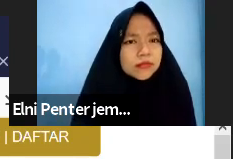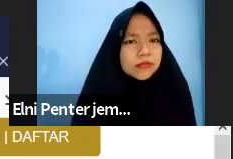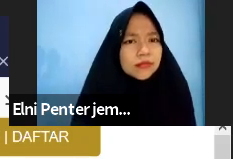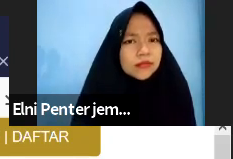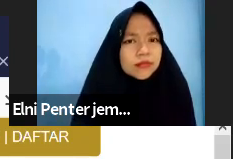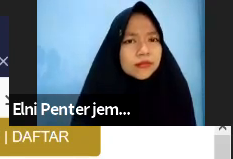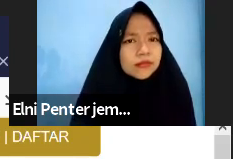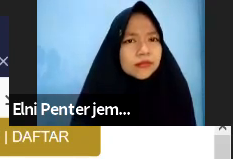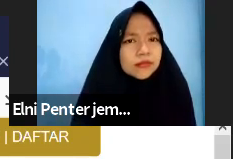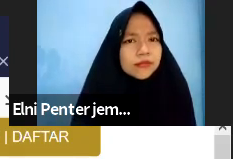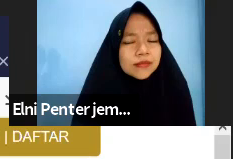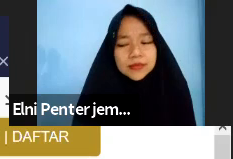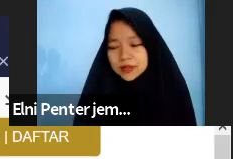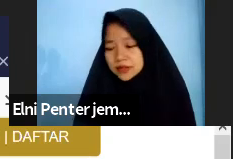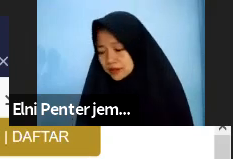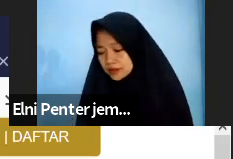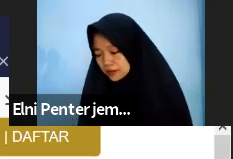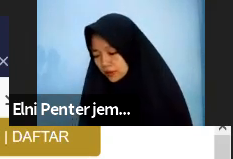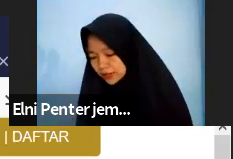simarta